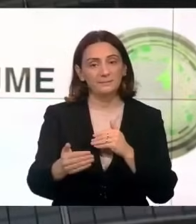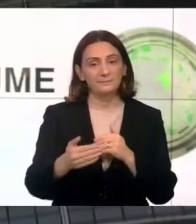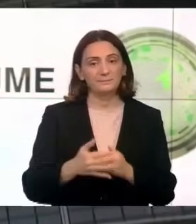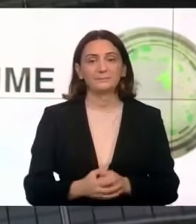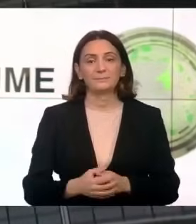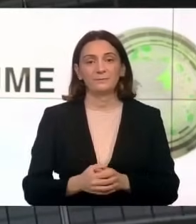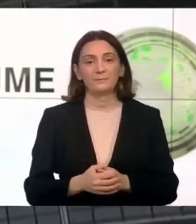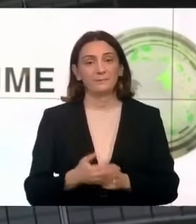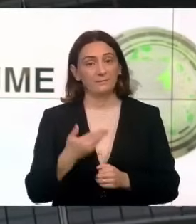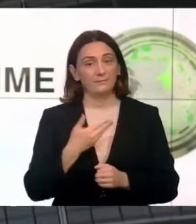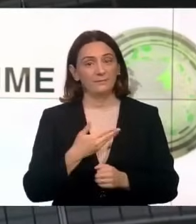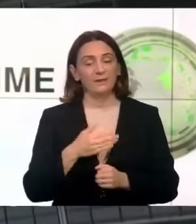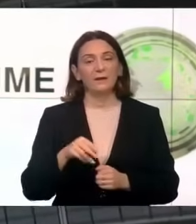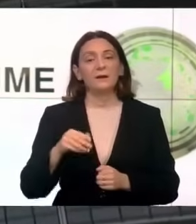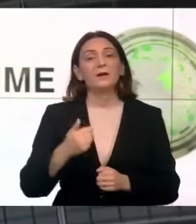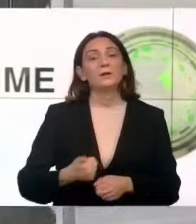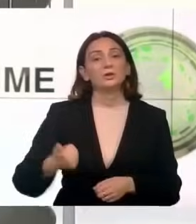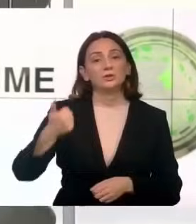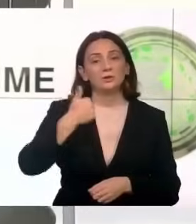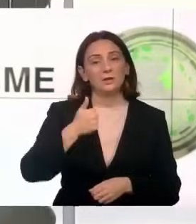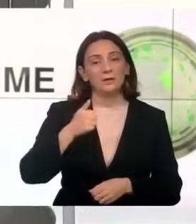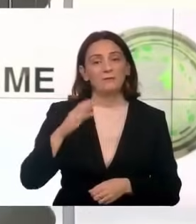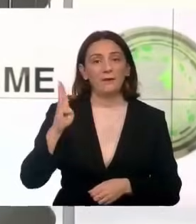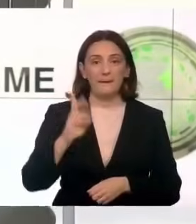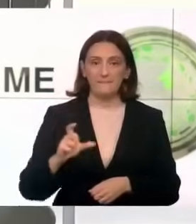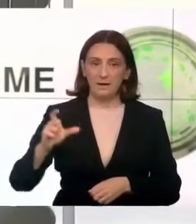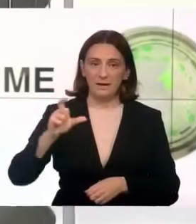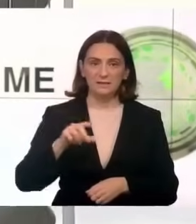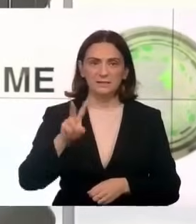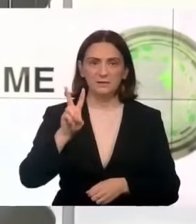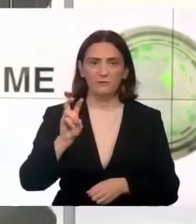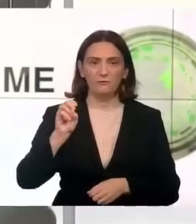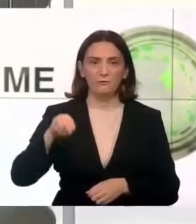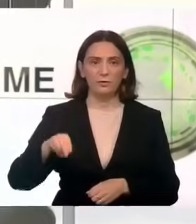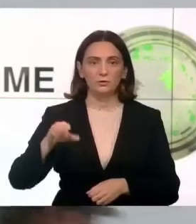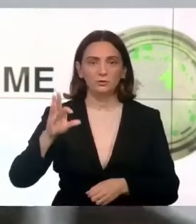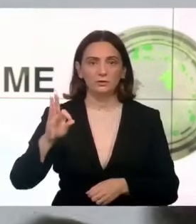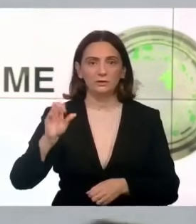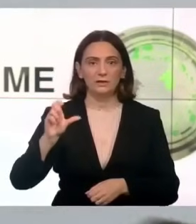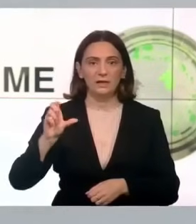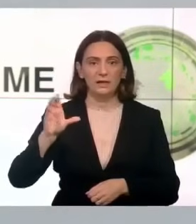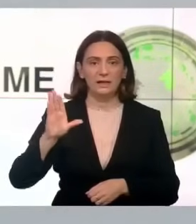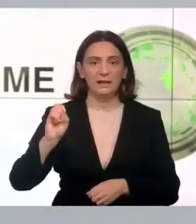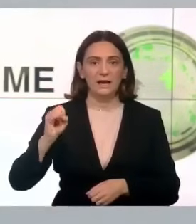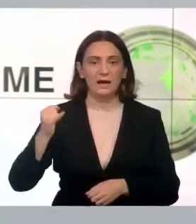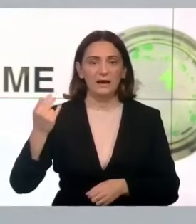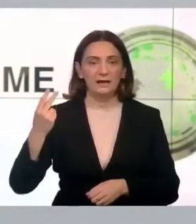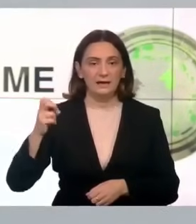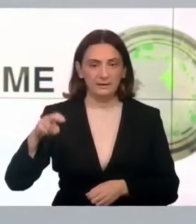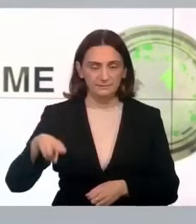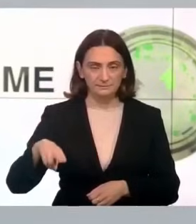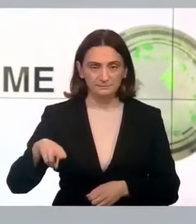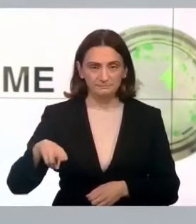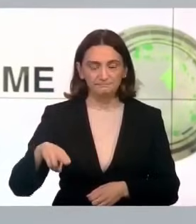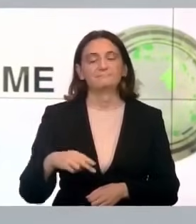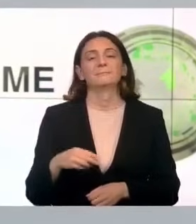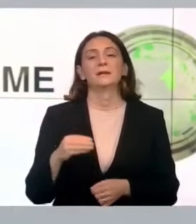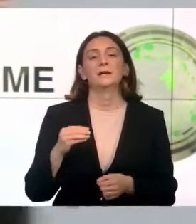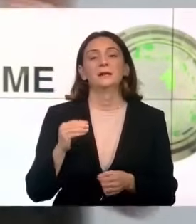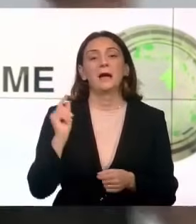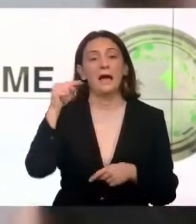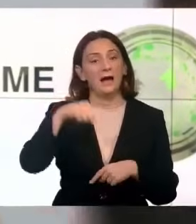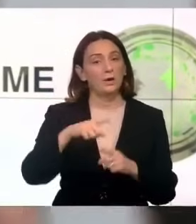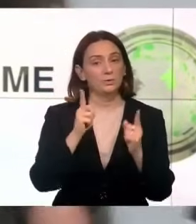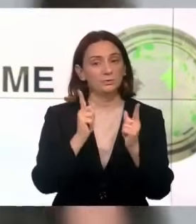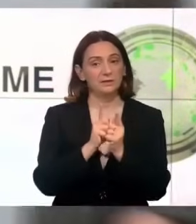Zgjerimi edhe në 5 vitet e ardhshme do të mbetet një prioritet i lartë i Bashkimit Evropian, por Maqedonia e Veriut duhet të zbatojë ndryshimet kushtetuese